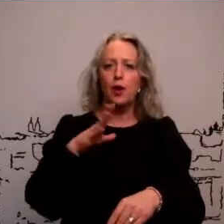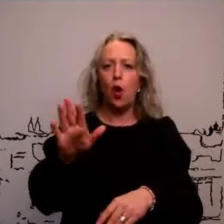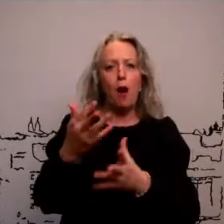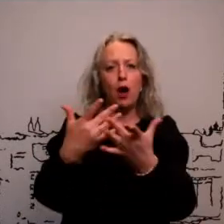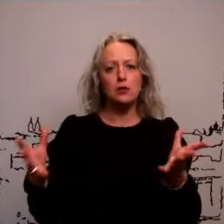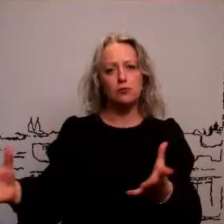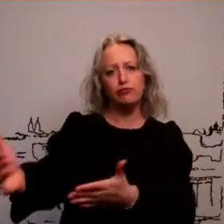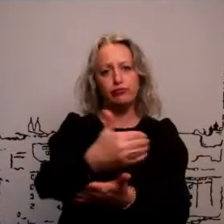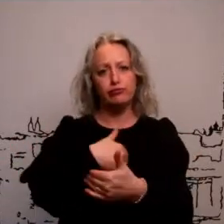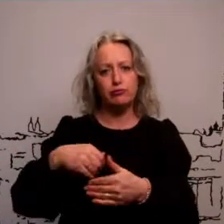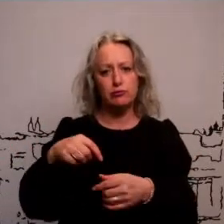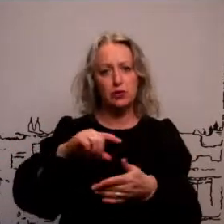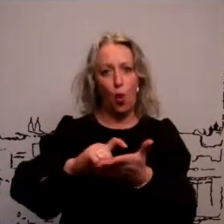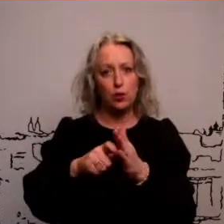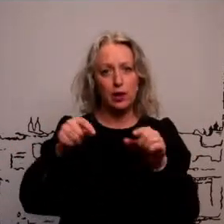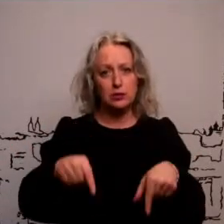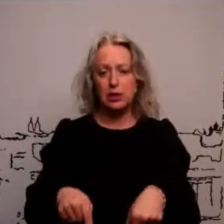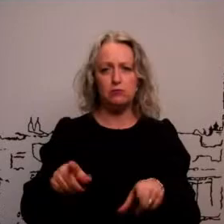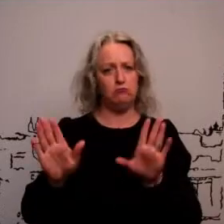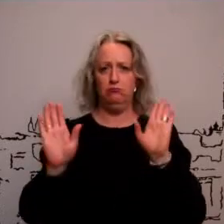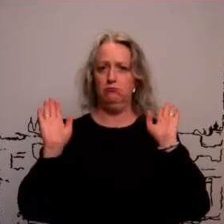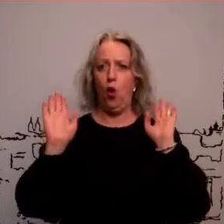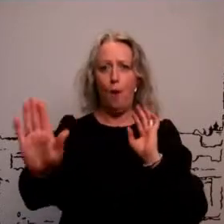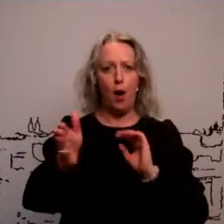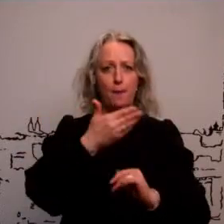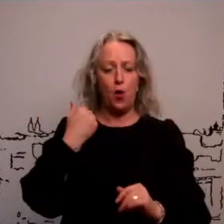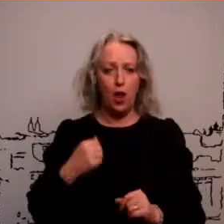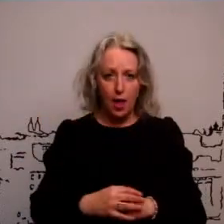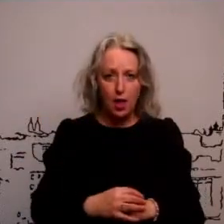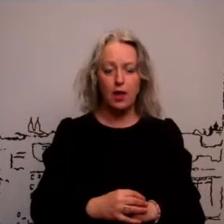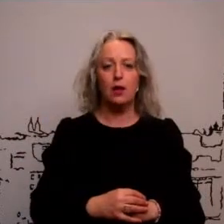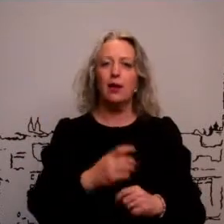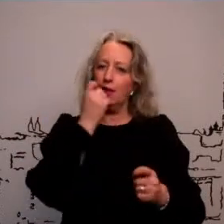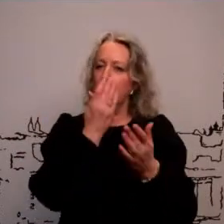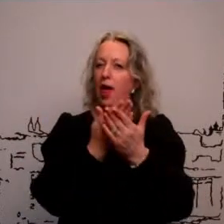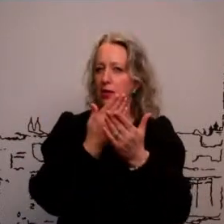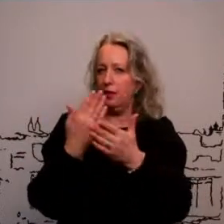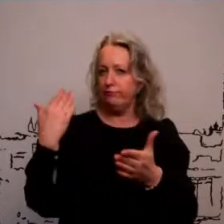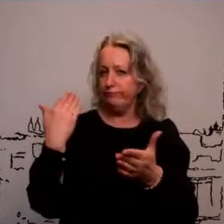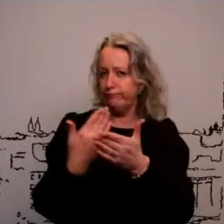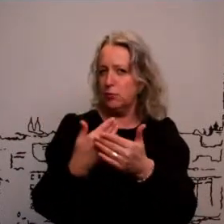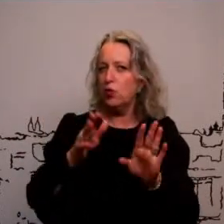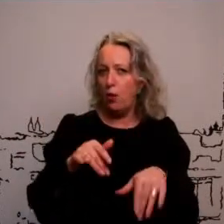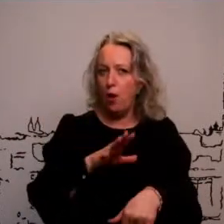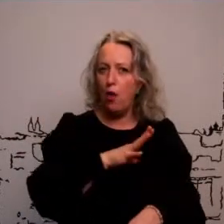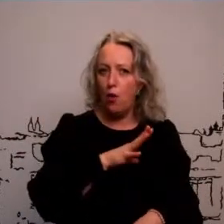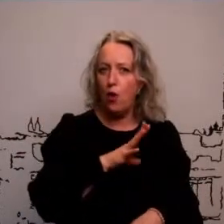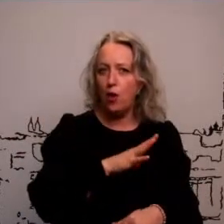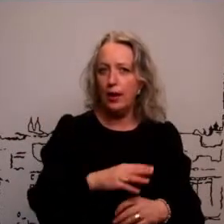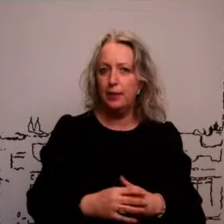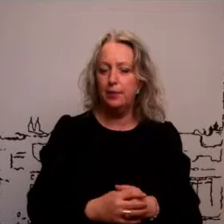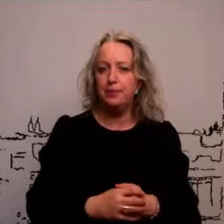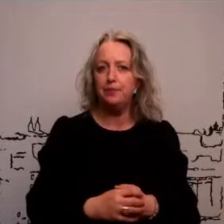ole siin korteris mitte keegi. Neid näiteid on olnud siin juba sellel ajal,